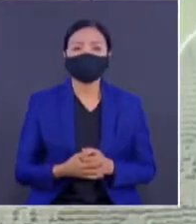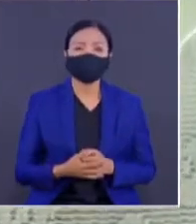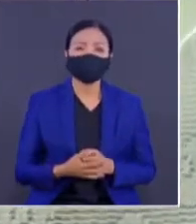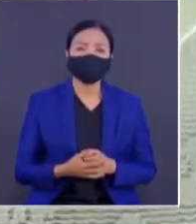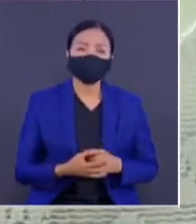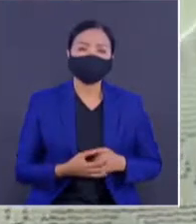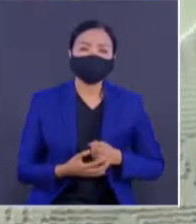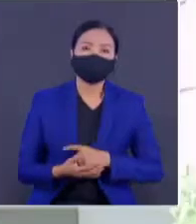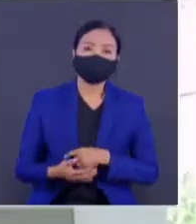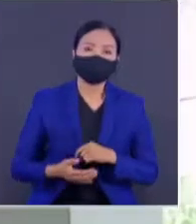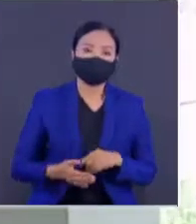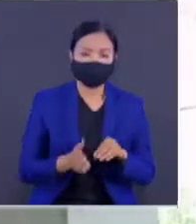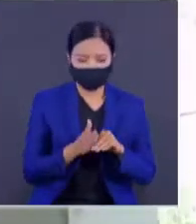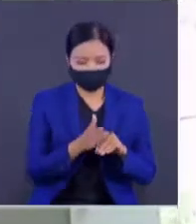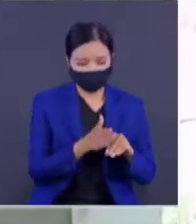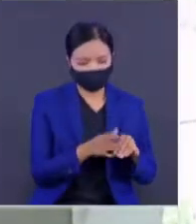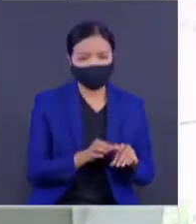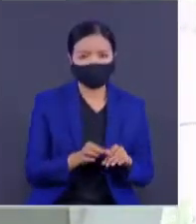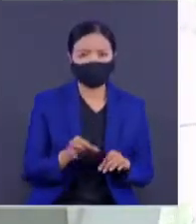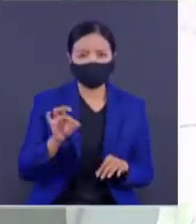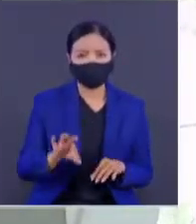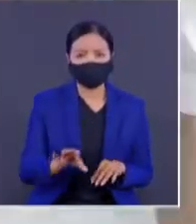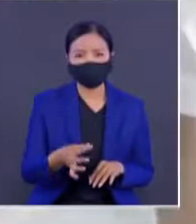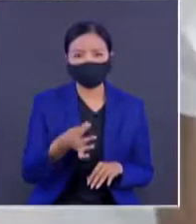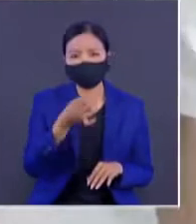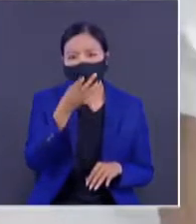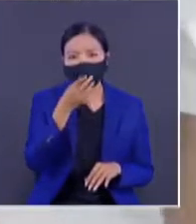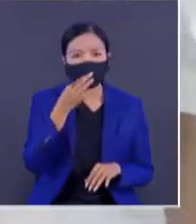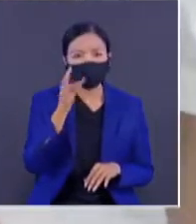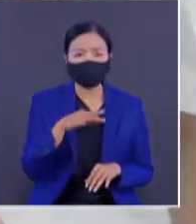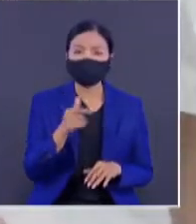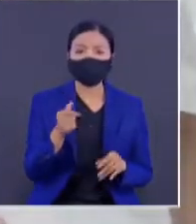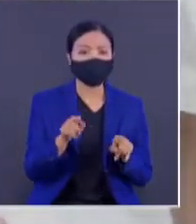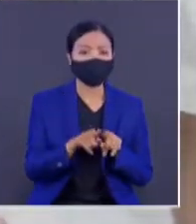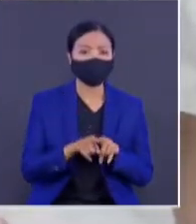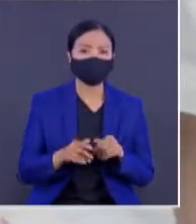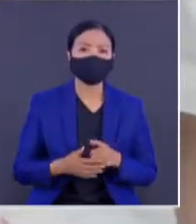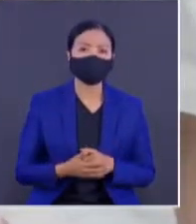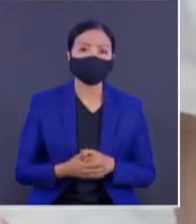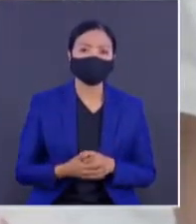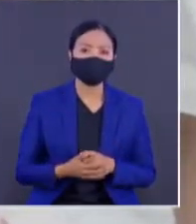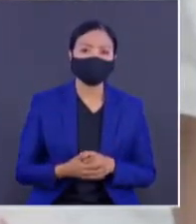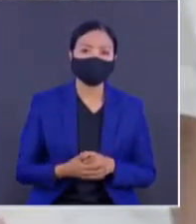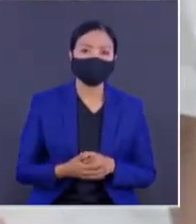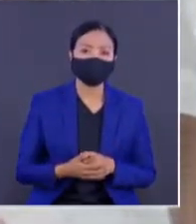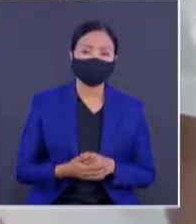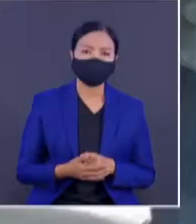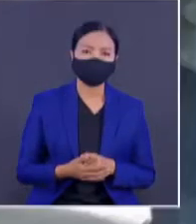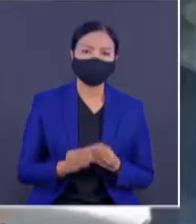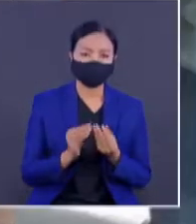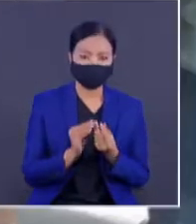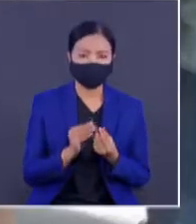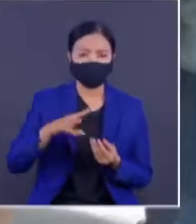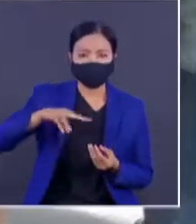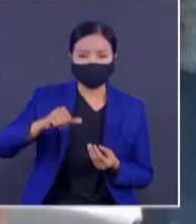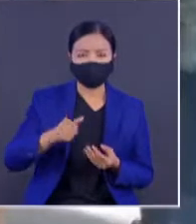อกว่าหั่นเป็นแว่นๆแกล้มกับน้ำผึ้งแบบนี้ก็ได้เหมือนกันนะคะสำหรับสวนมะนาวสีทองดำให้ผลผลิตตล